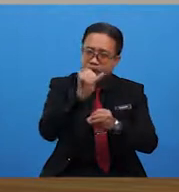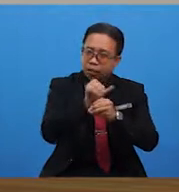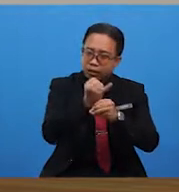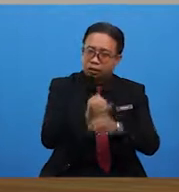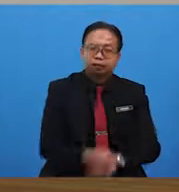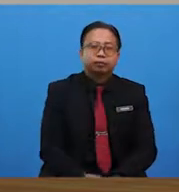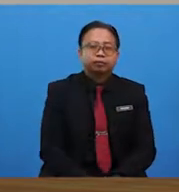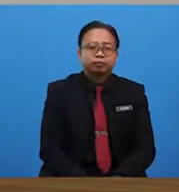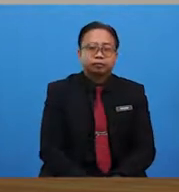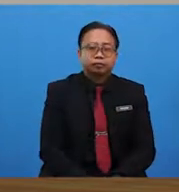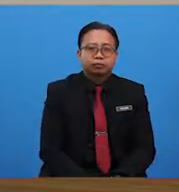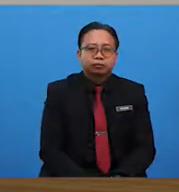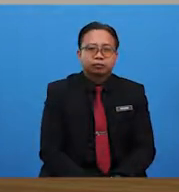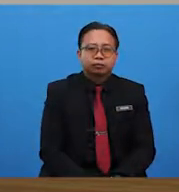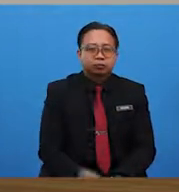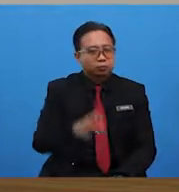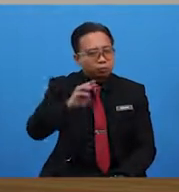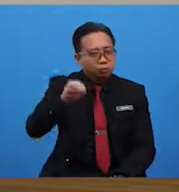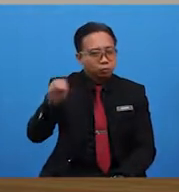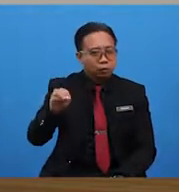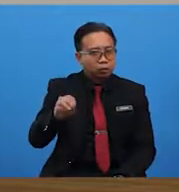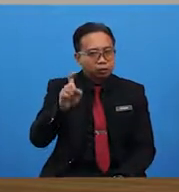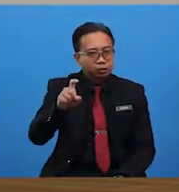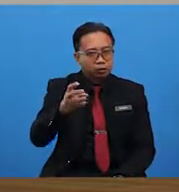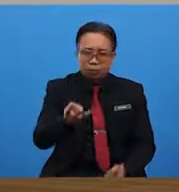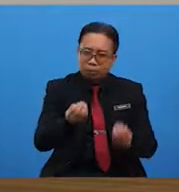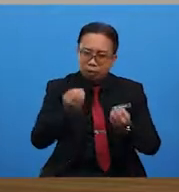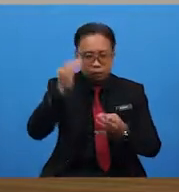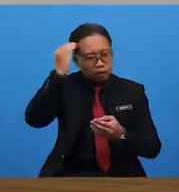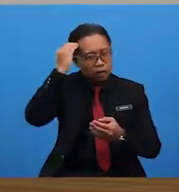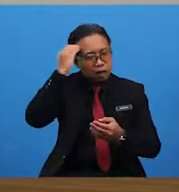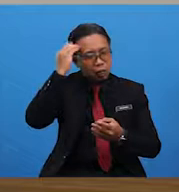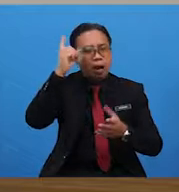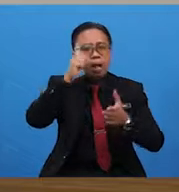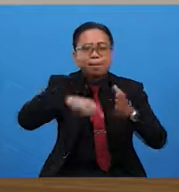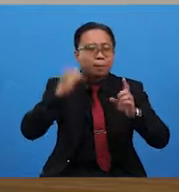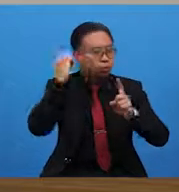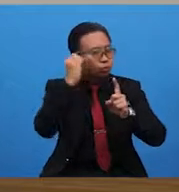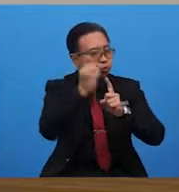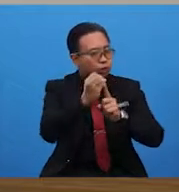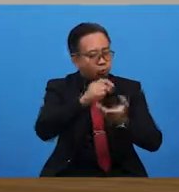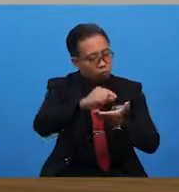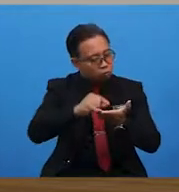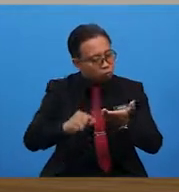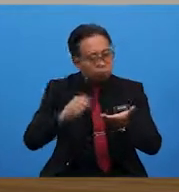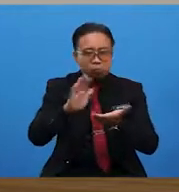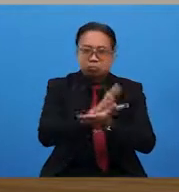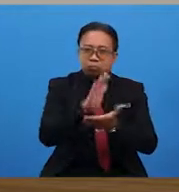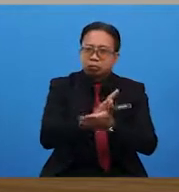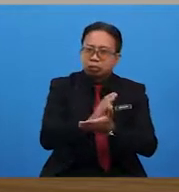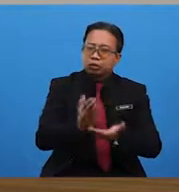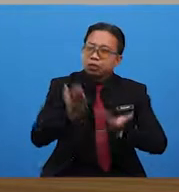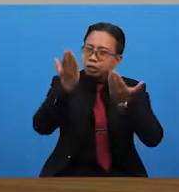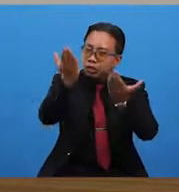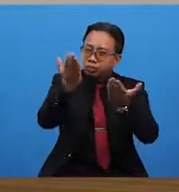qwerty belajar tentu hendak tahu apakah tujuan penulisan kertas cadangan ini memang digoreng Tujuan